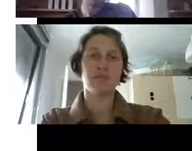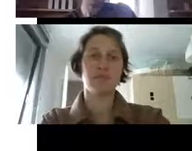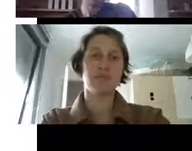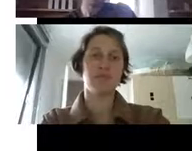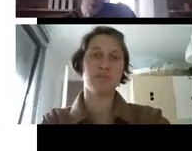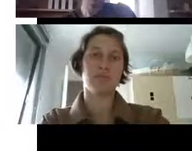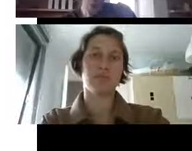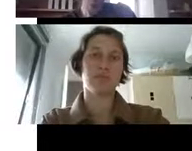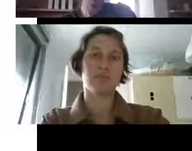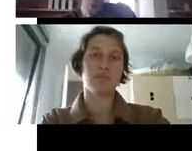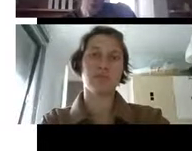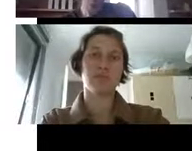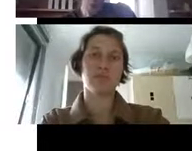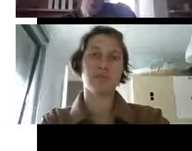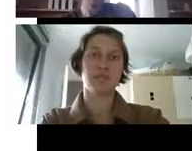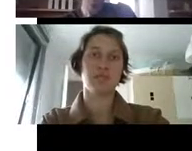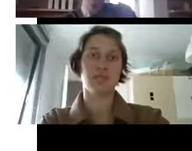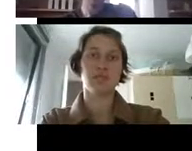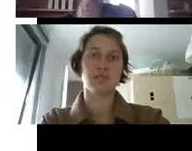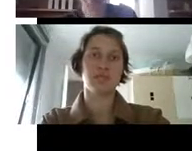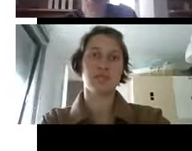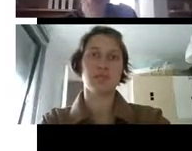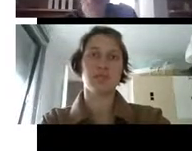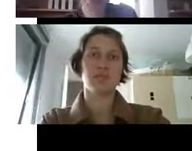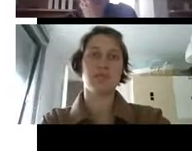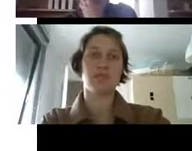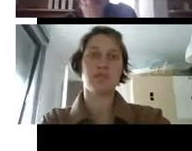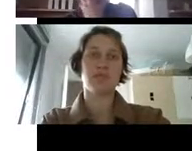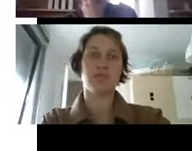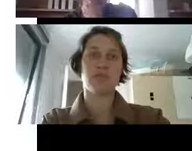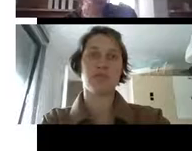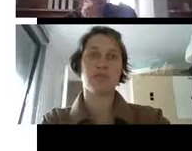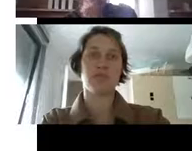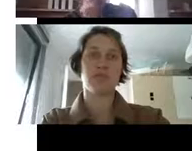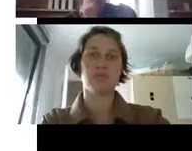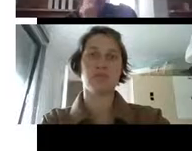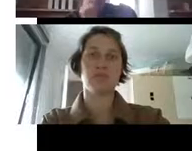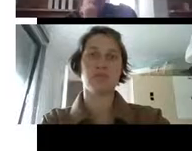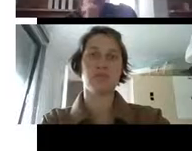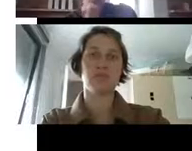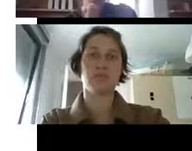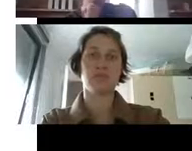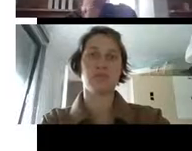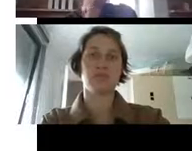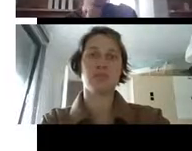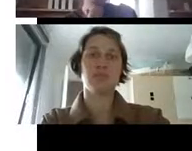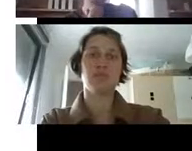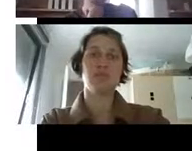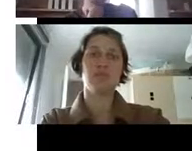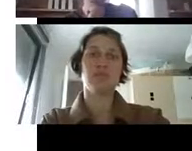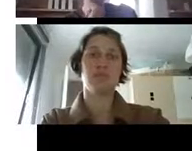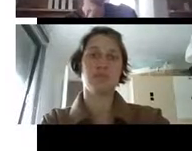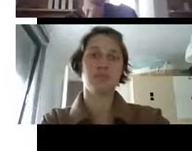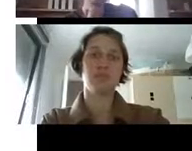Een paar aanbevelingen die we daar nog bij geven, is om maar op 5 juli te starten met speelpleinwerk. Anders ga je heel veel kinderen door elkaar